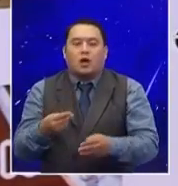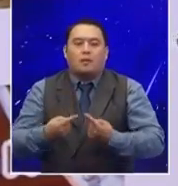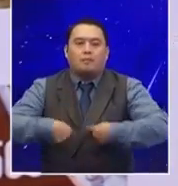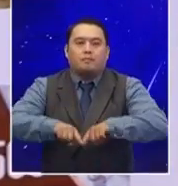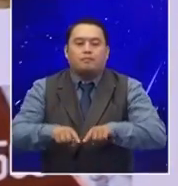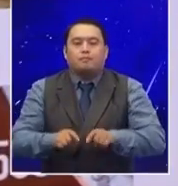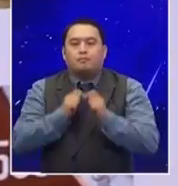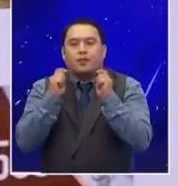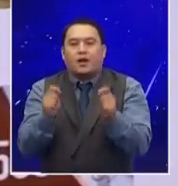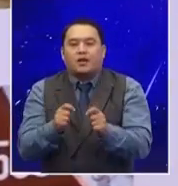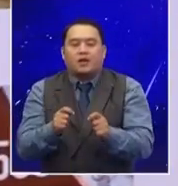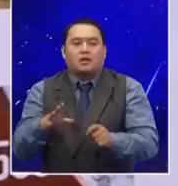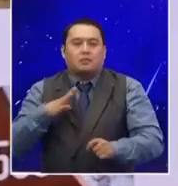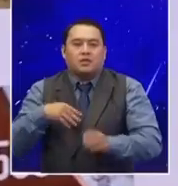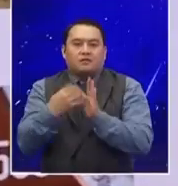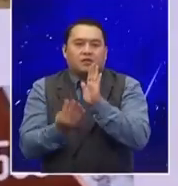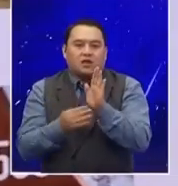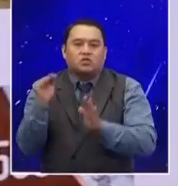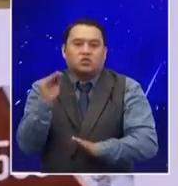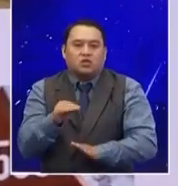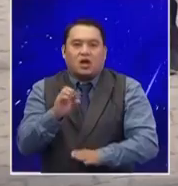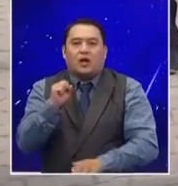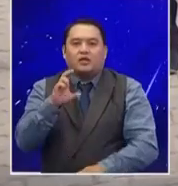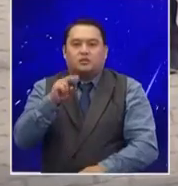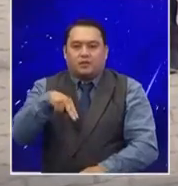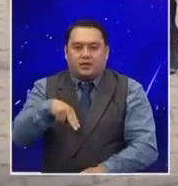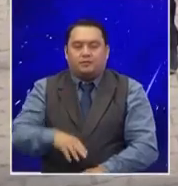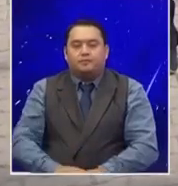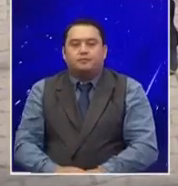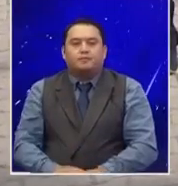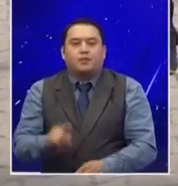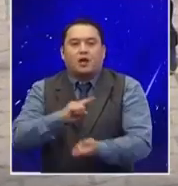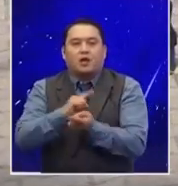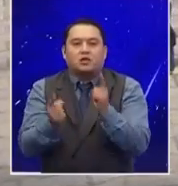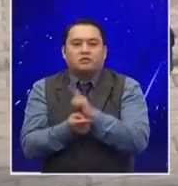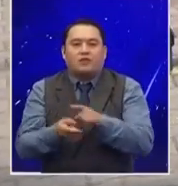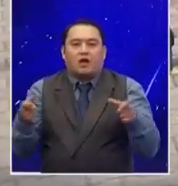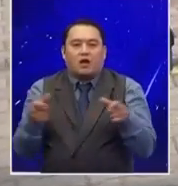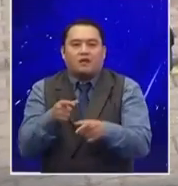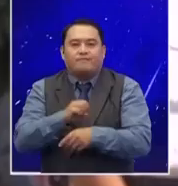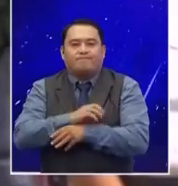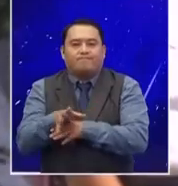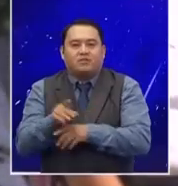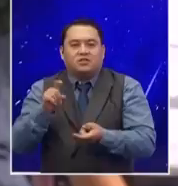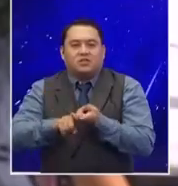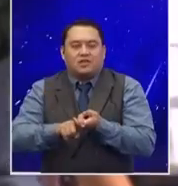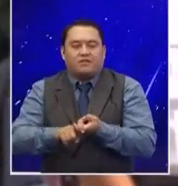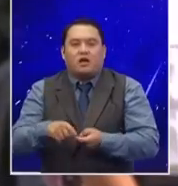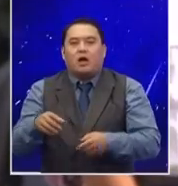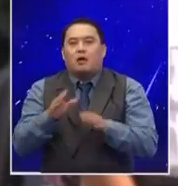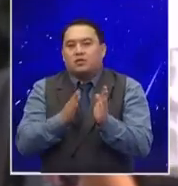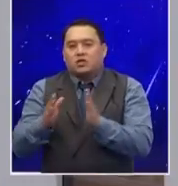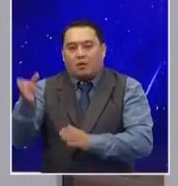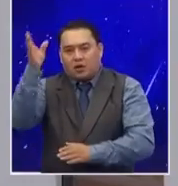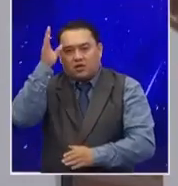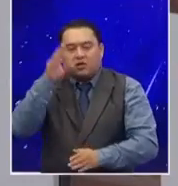выдан 19 тысяч получателей АСП. Заметные изменения в связи с пандемией коронавируса претерпела и система образования.